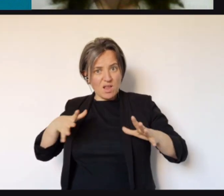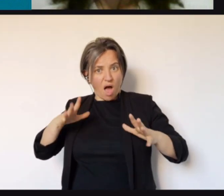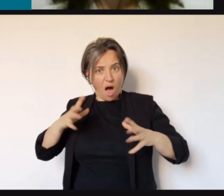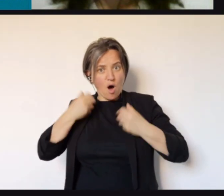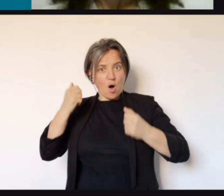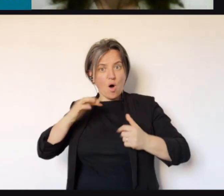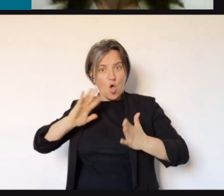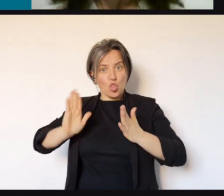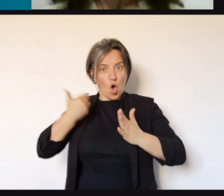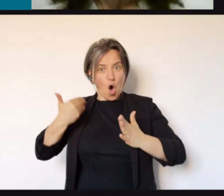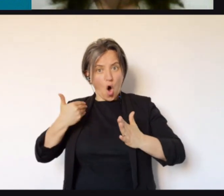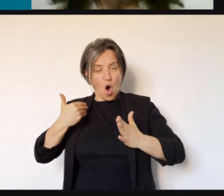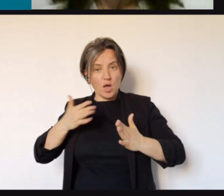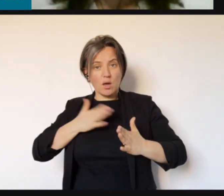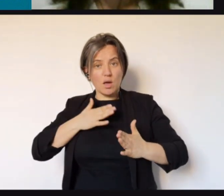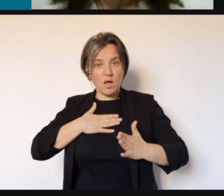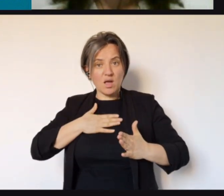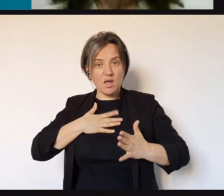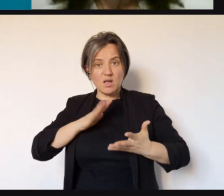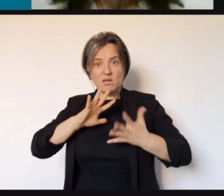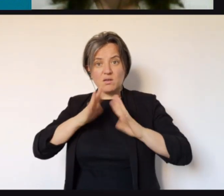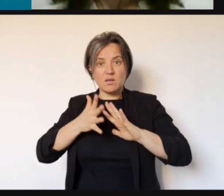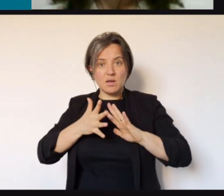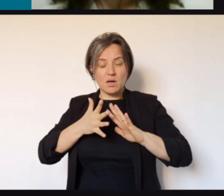Cioè una persona coatta